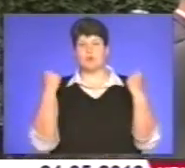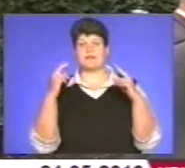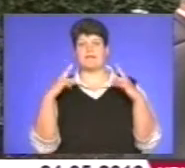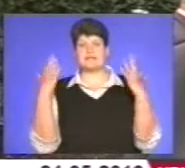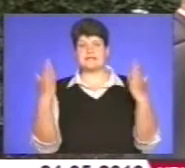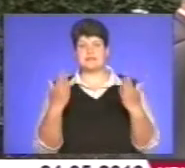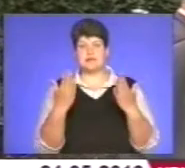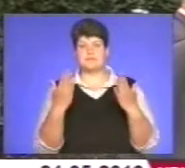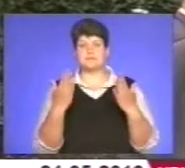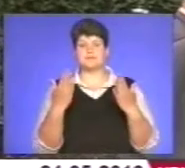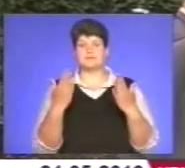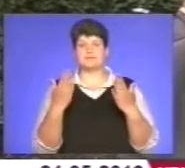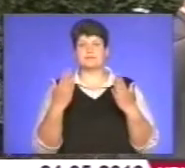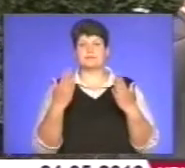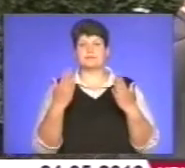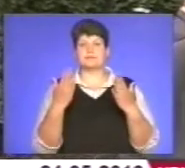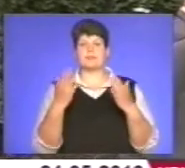зал